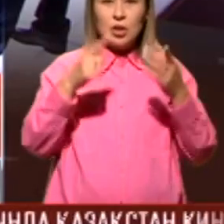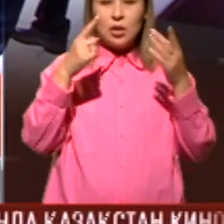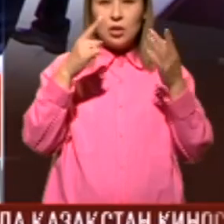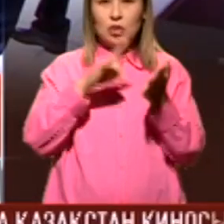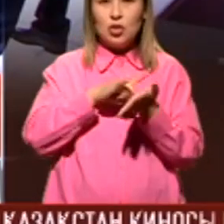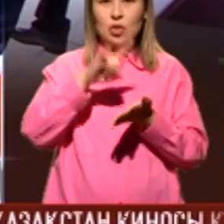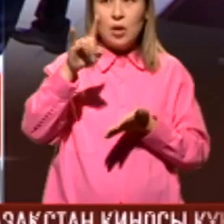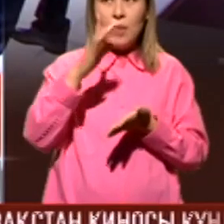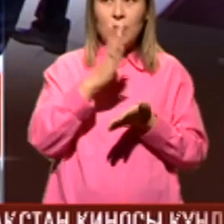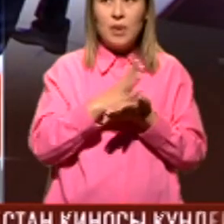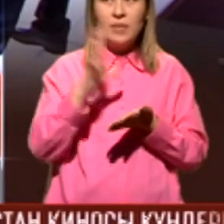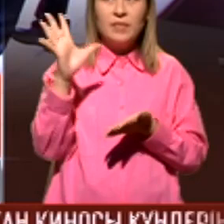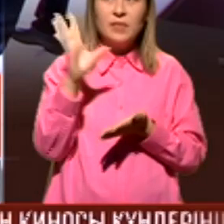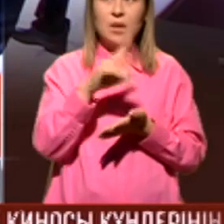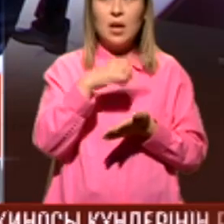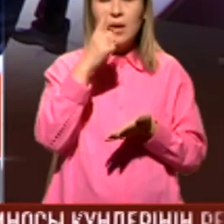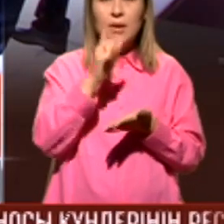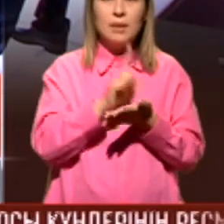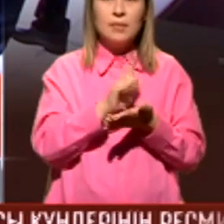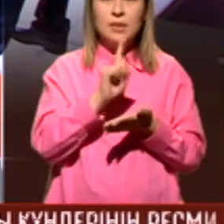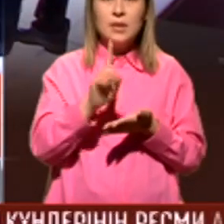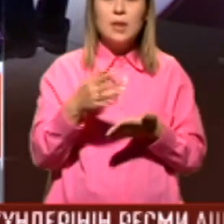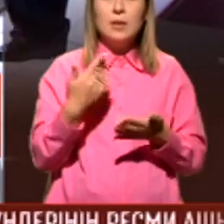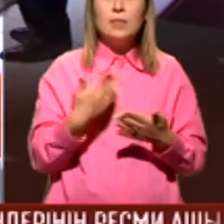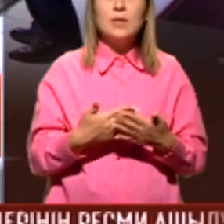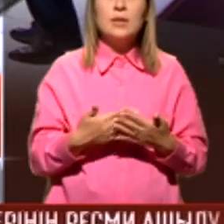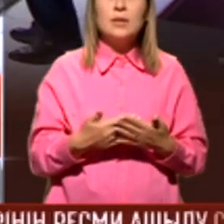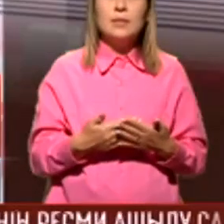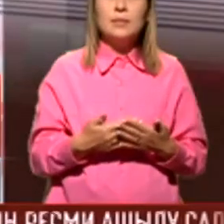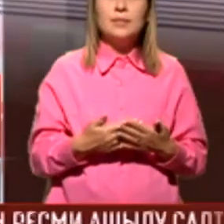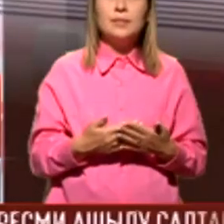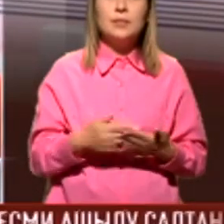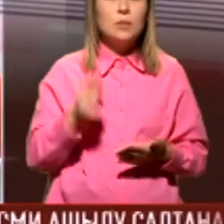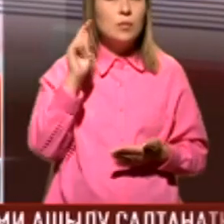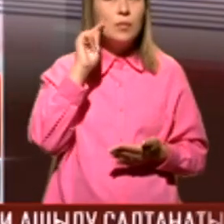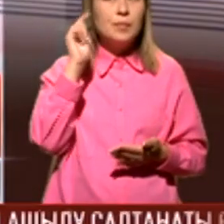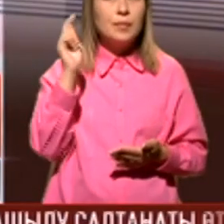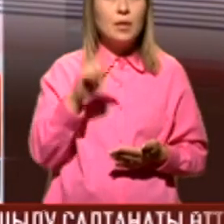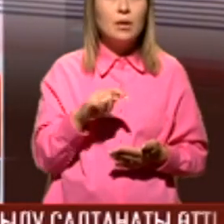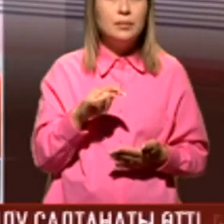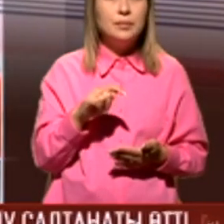ғой. Оның бәрін айтпай ақ қояйық. Негізгі мәселе мынада. Украинадағы